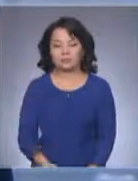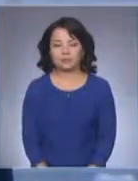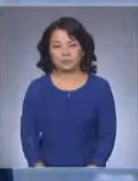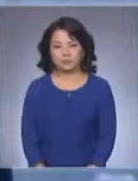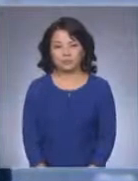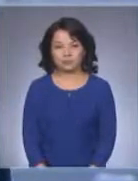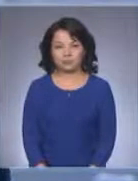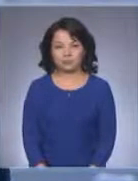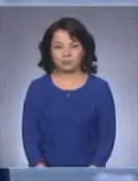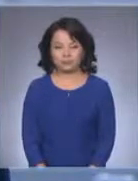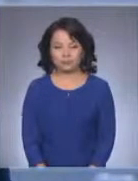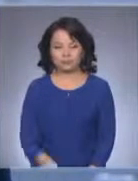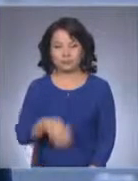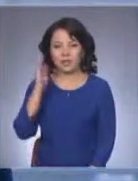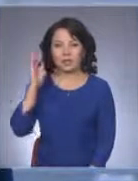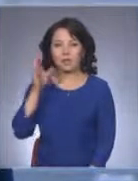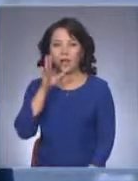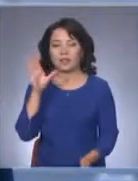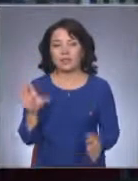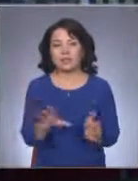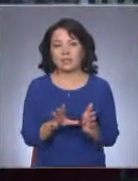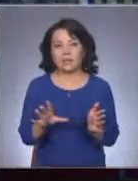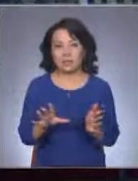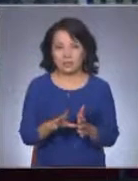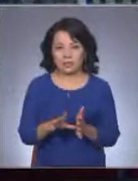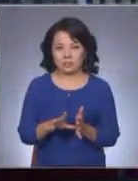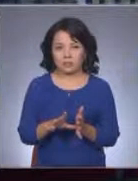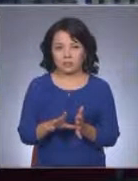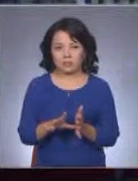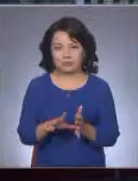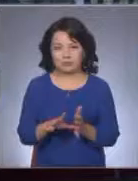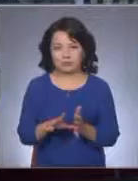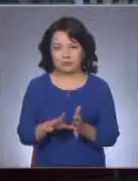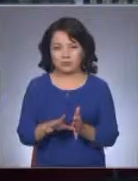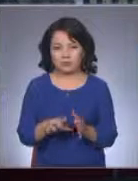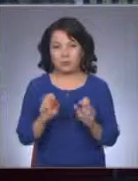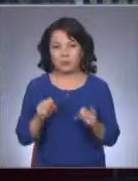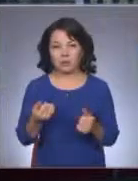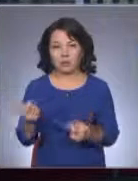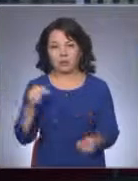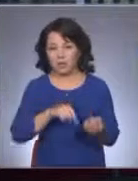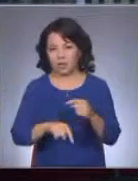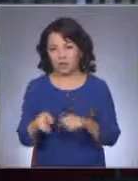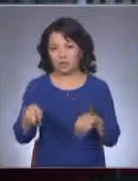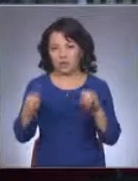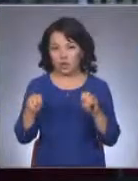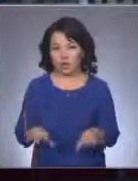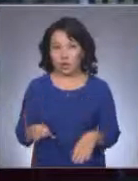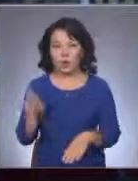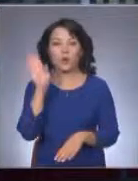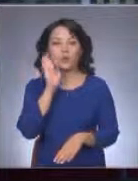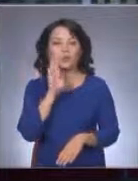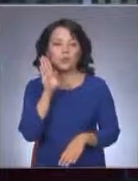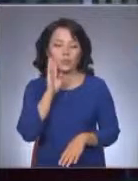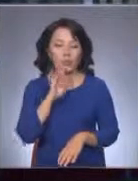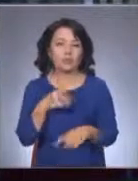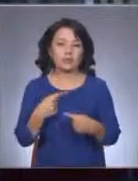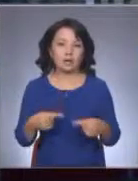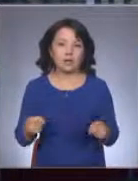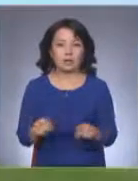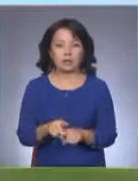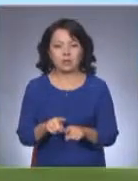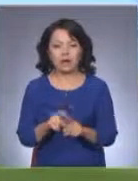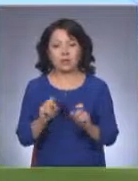қаралмақ. Болашақта электроэнергия жүйесі бірге шешу үшін су мәселесін екі елдің